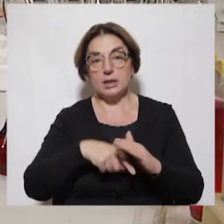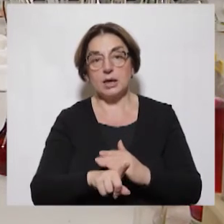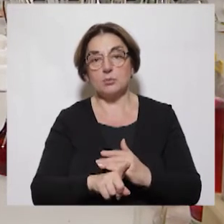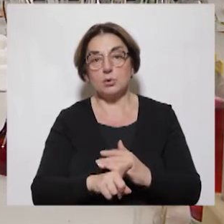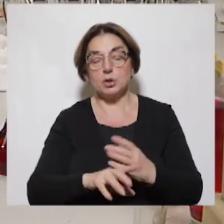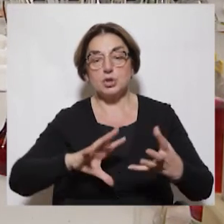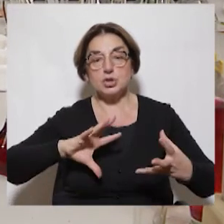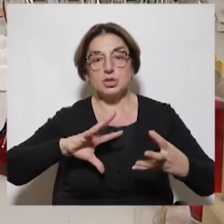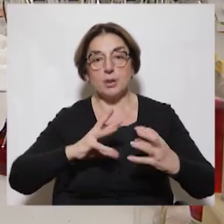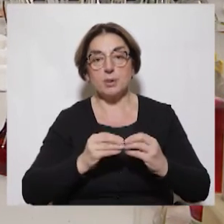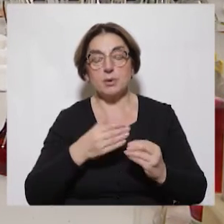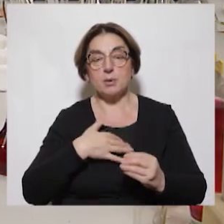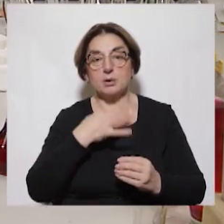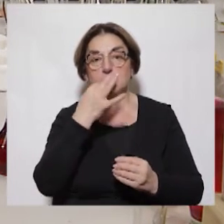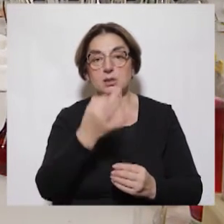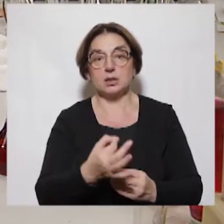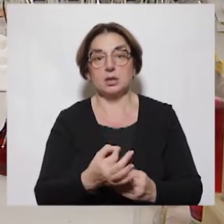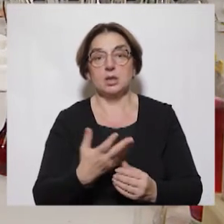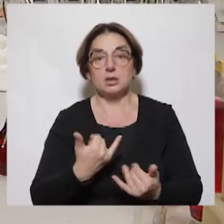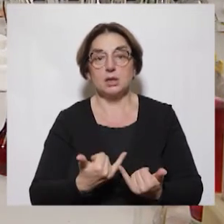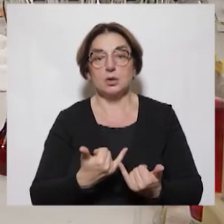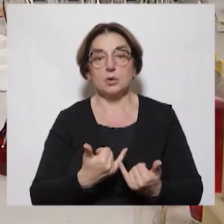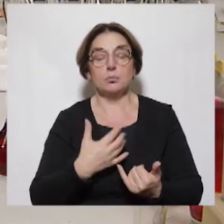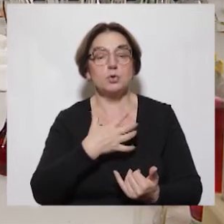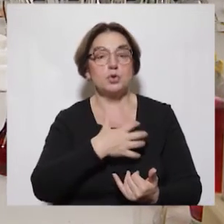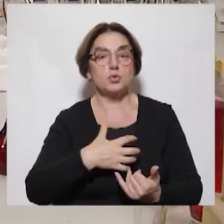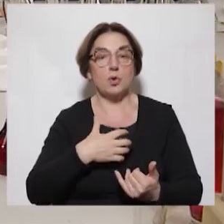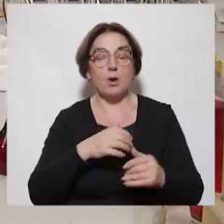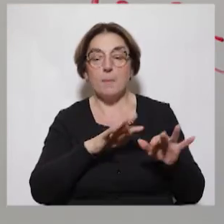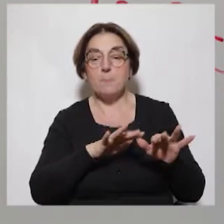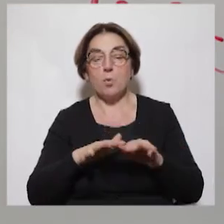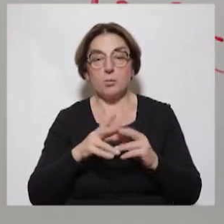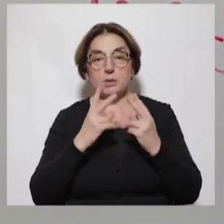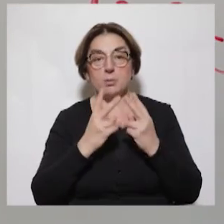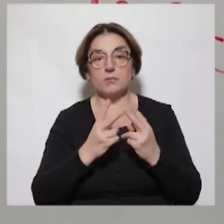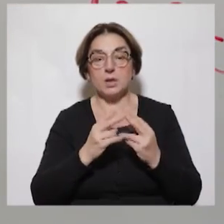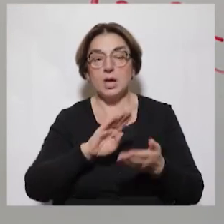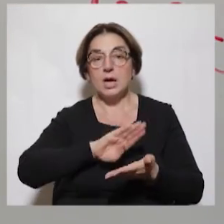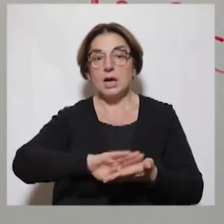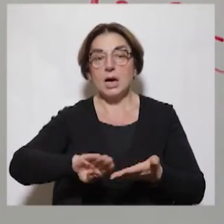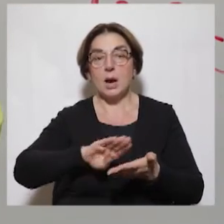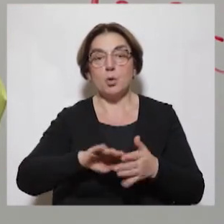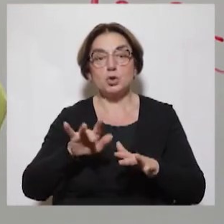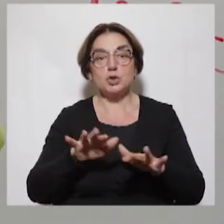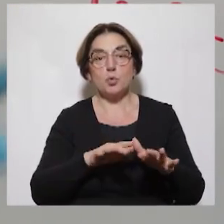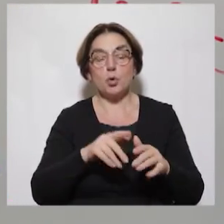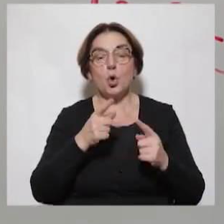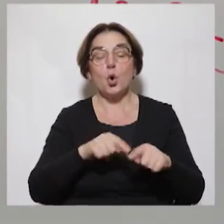აქედან გამომდინარე, შეჯამების სახით მე თქვენ მინდა გითხრათ, რომ დღეს უმნიშვნელოვანეს პროცესს შევეხეთ. გამოხდის პროცესი,